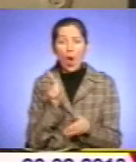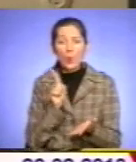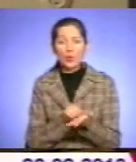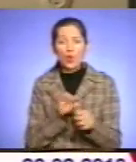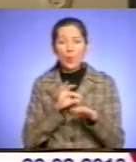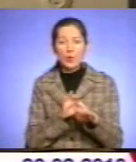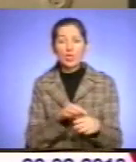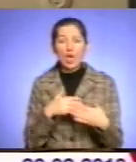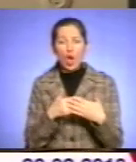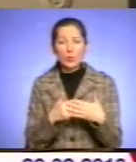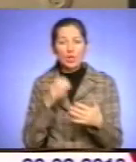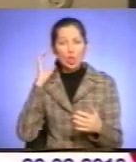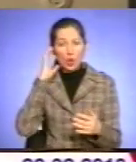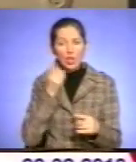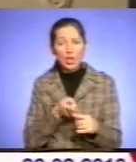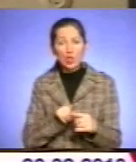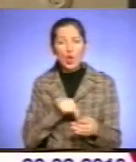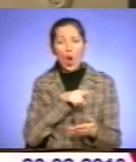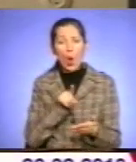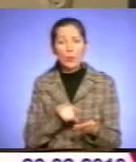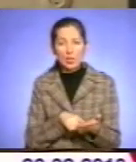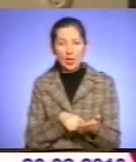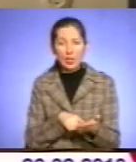провести громадські слухання з цього питання. Тобто,